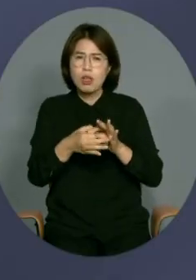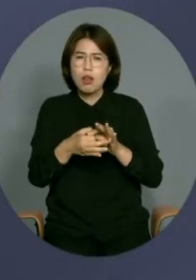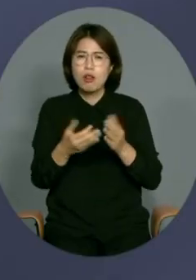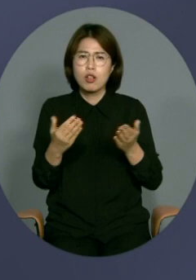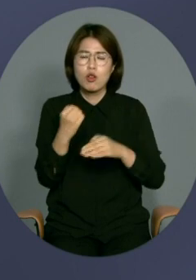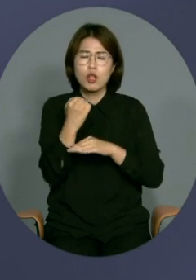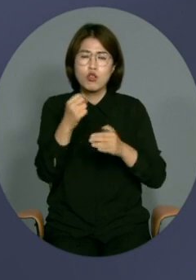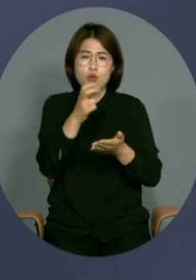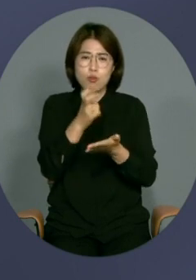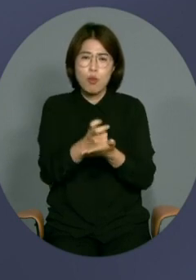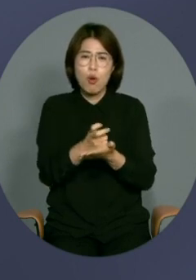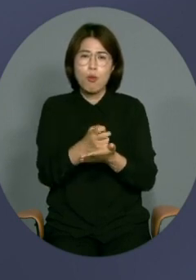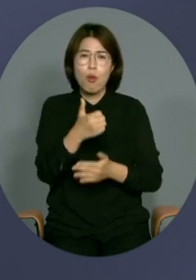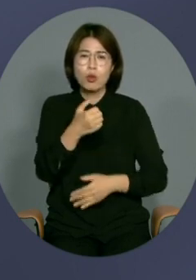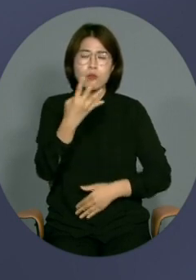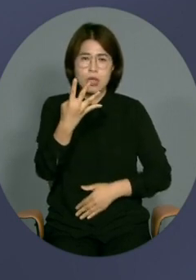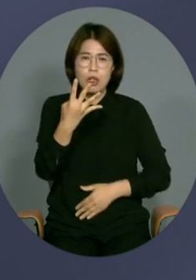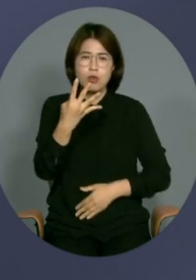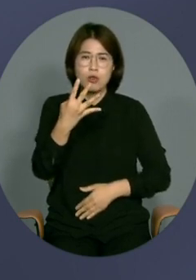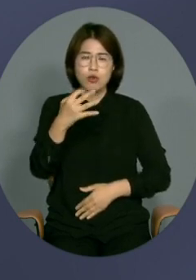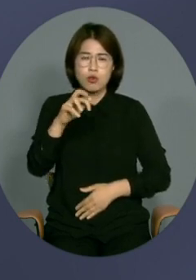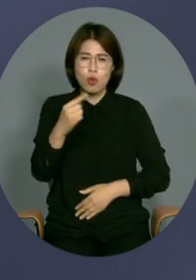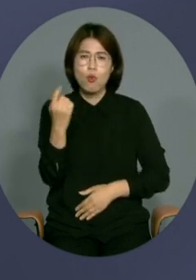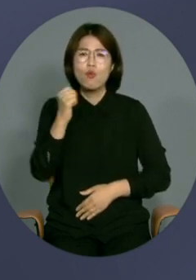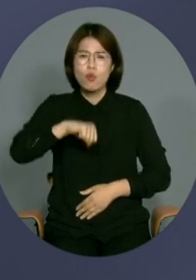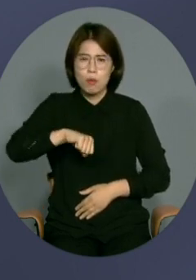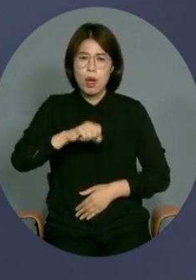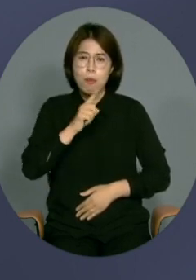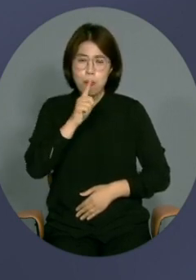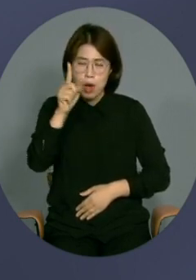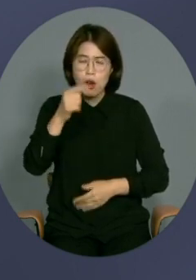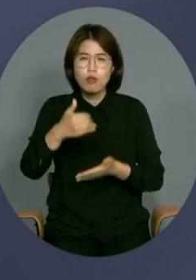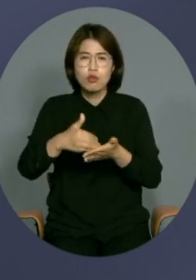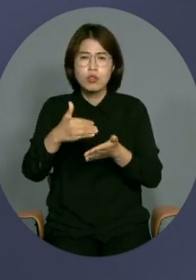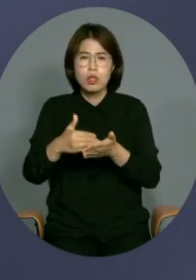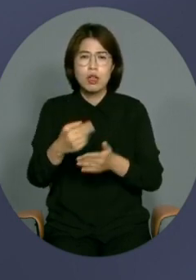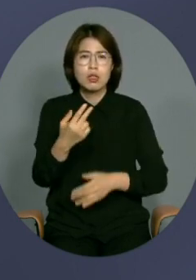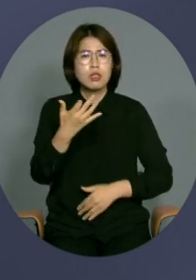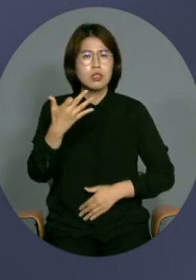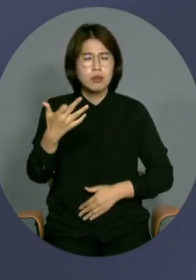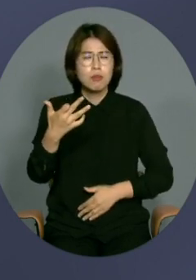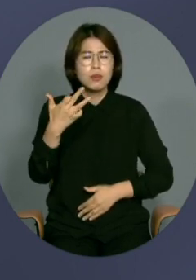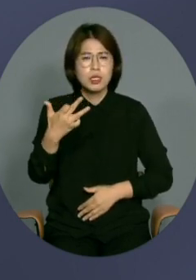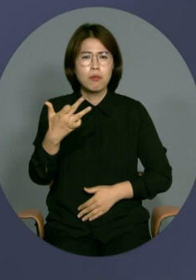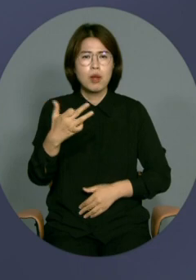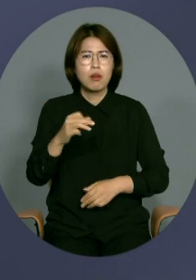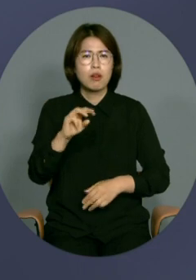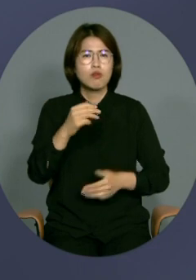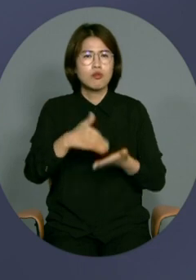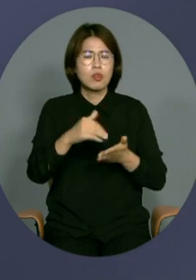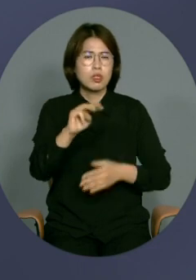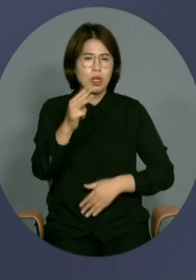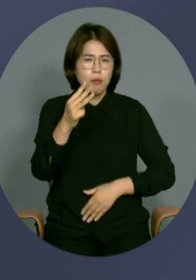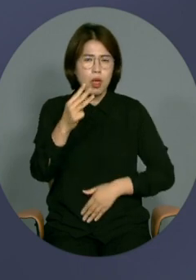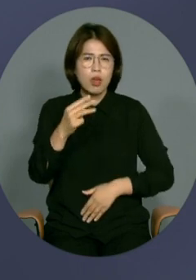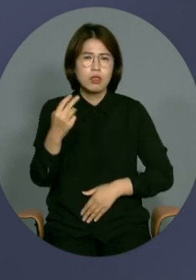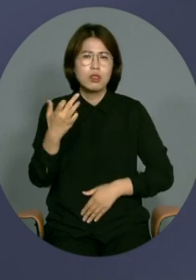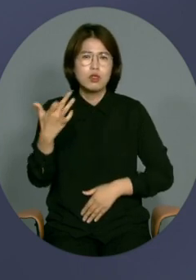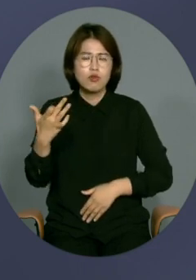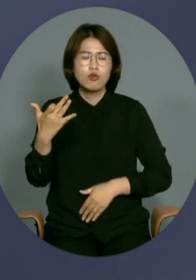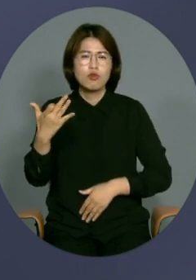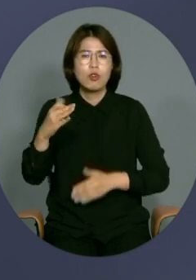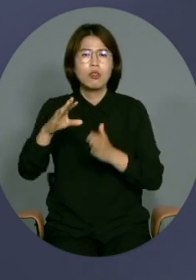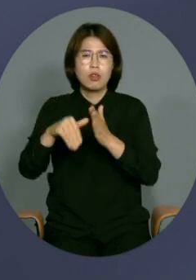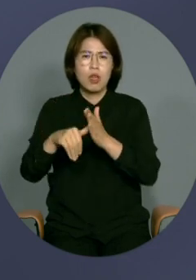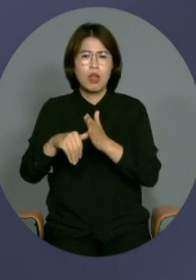근로기준법 54조를 위반했다는 신고가 노동청에 접수된 건수는 2018년 300여 건에서 2019년